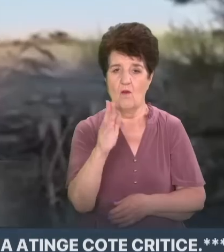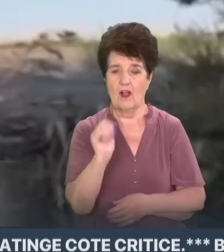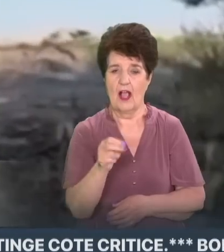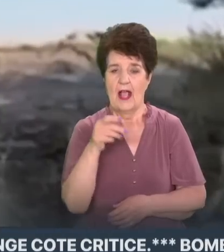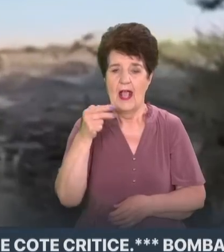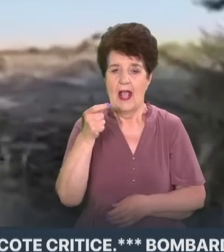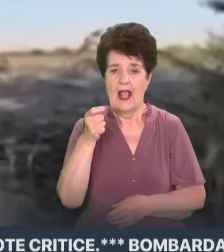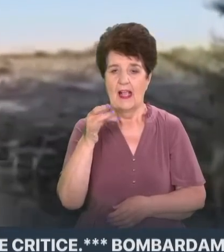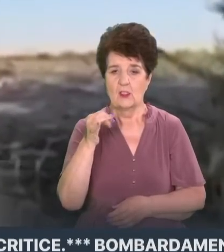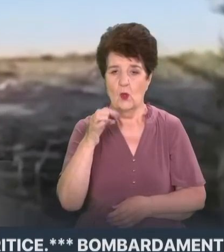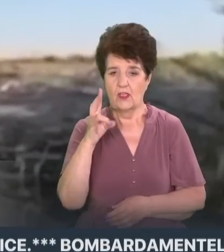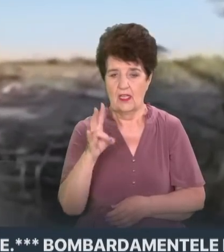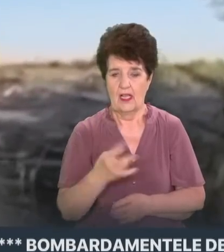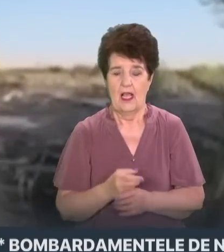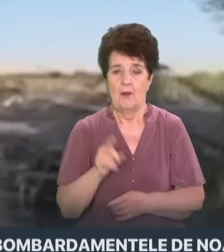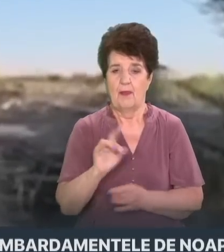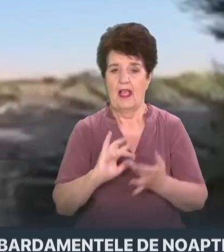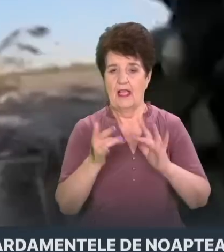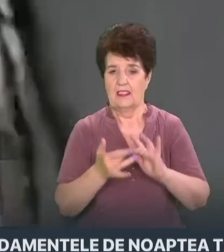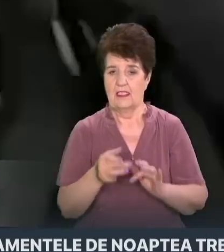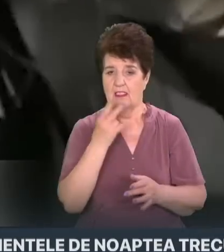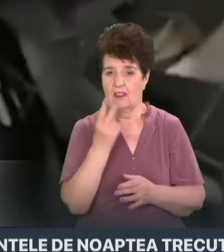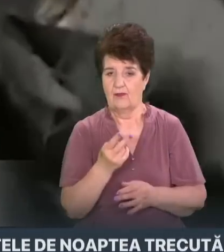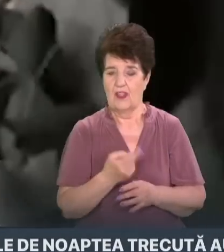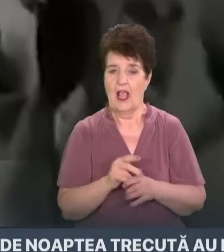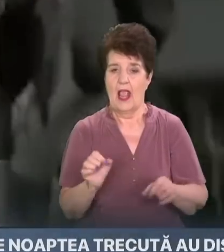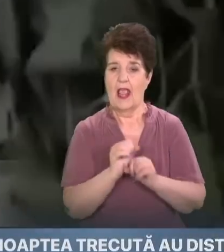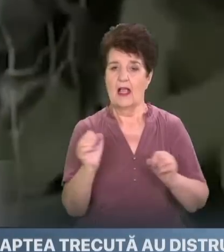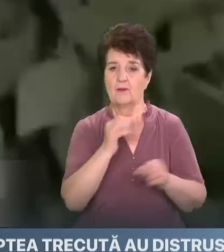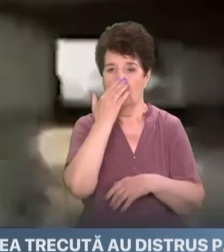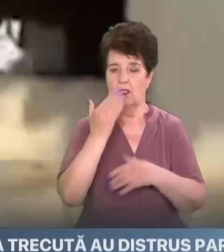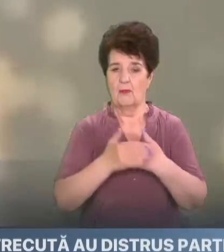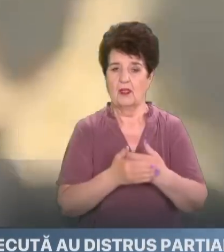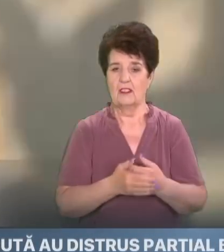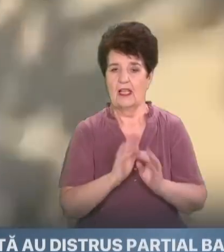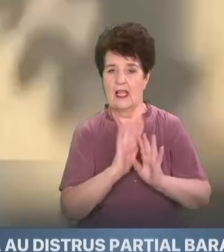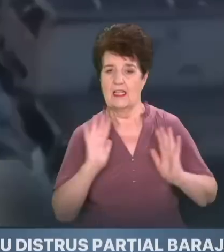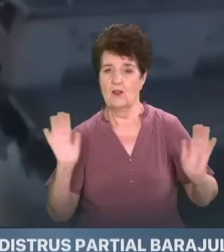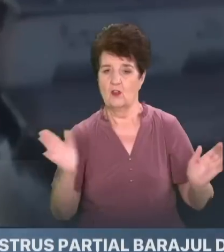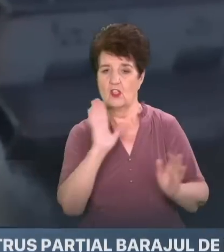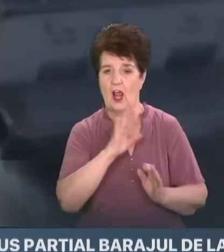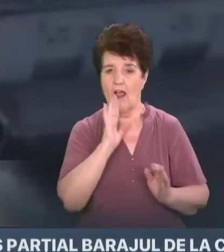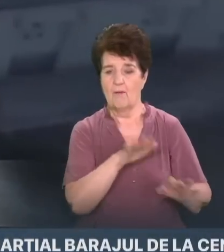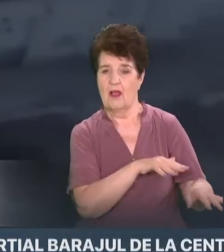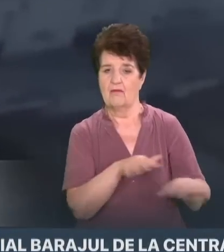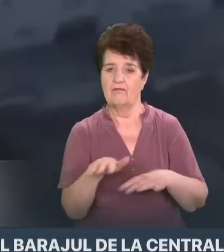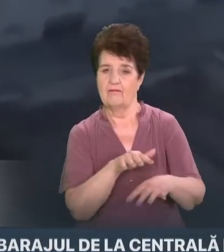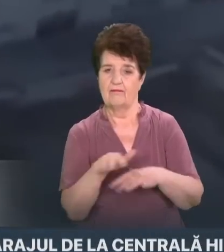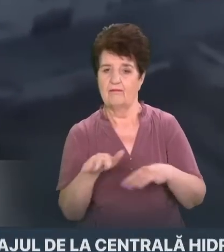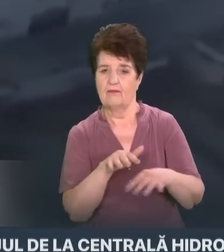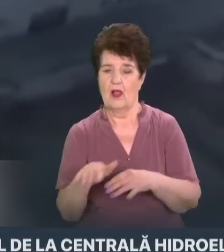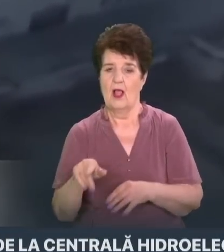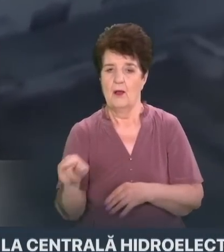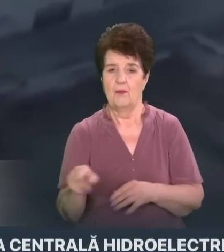Herson. Secvențe video publicate pe rețelele sociale arată explozii în apropierea digului și apa care se revarsă printre